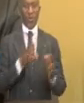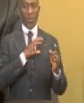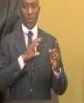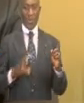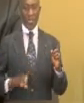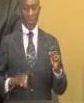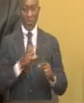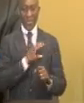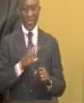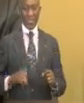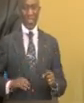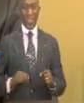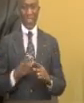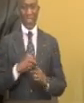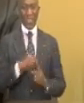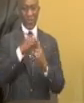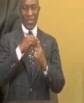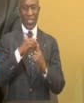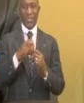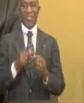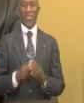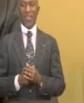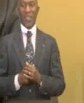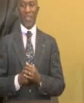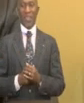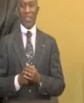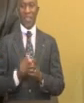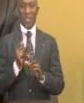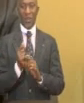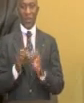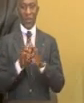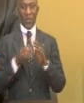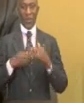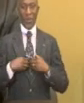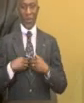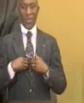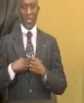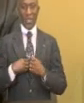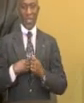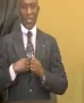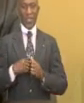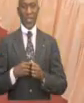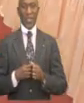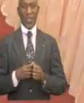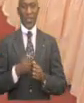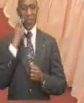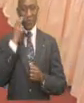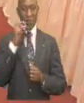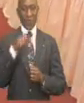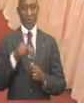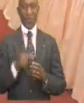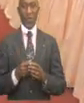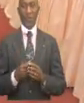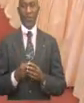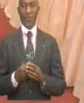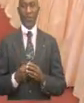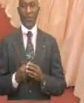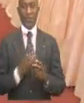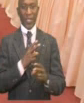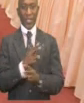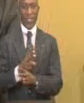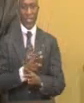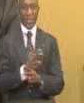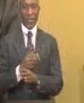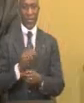Lukunga. Les membres du Conseil notent que la situation sécuritaire de la province du Haut-Katanga demeure